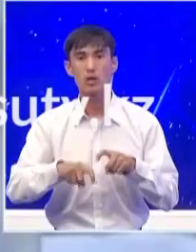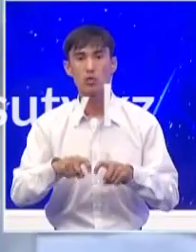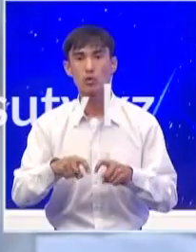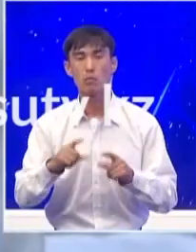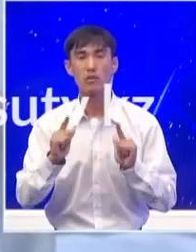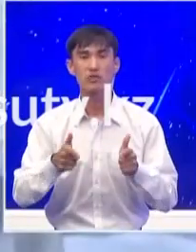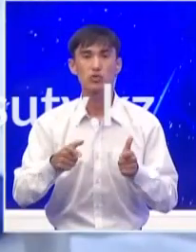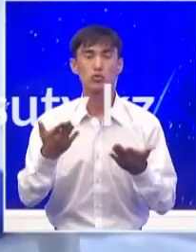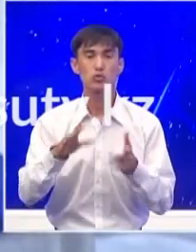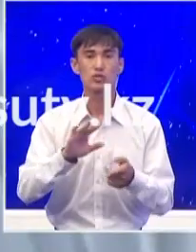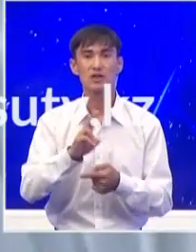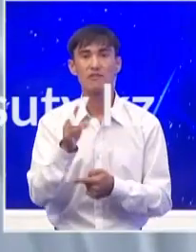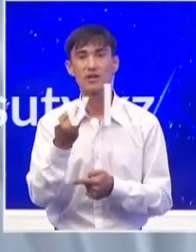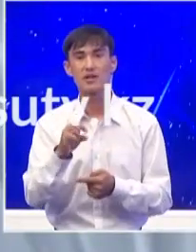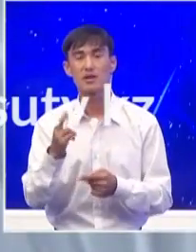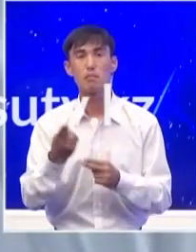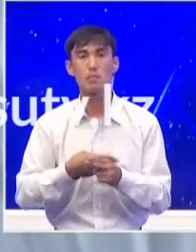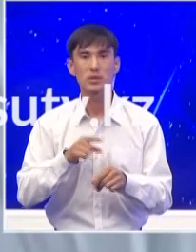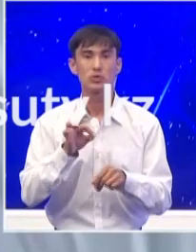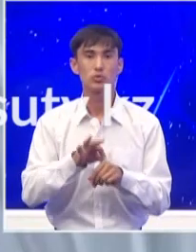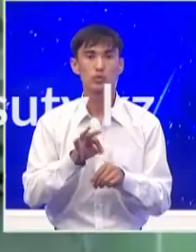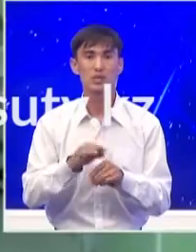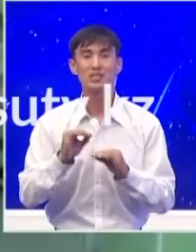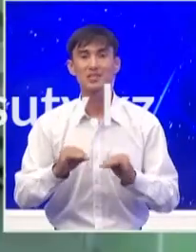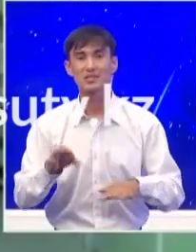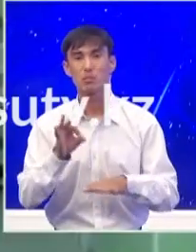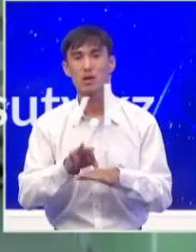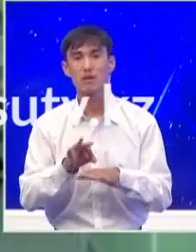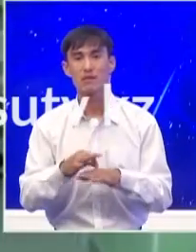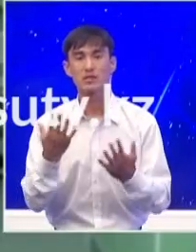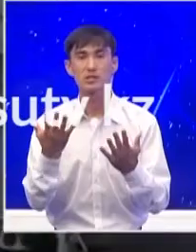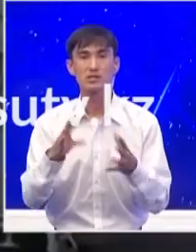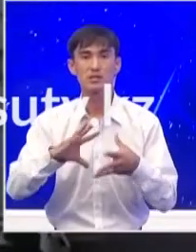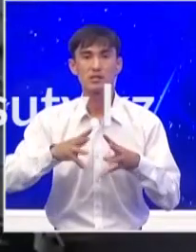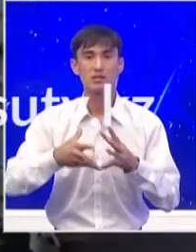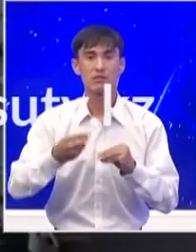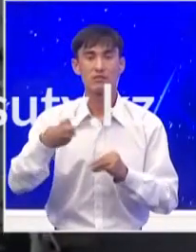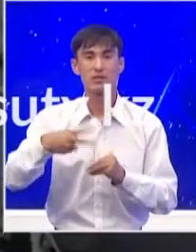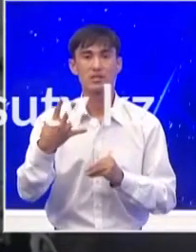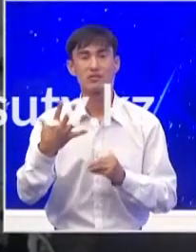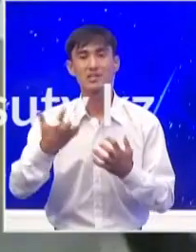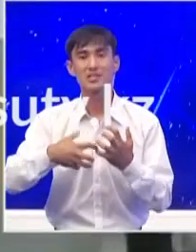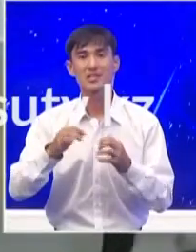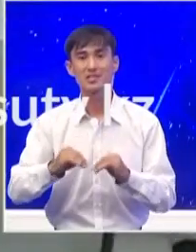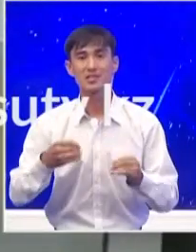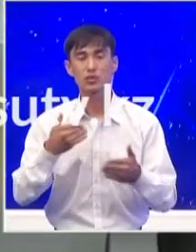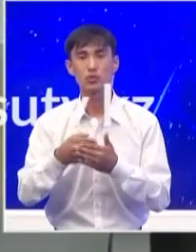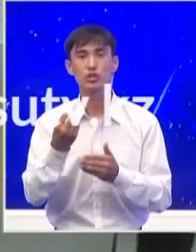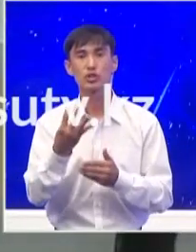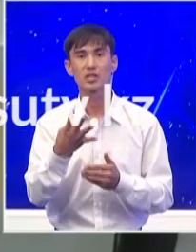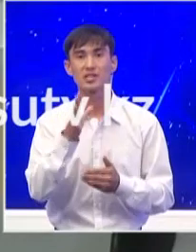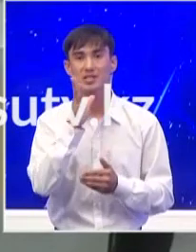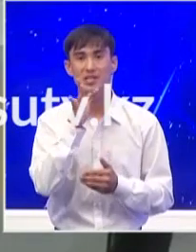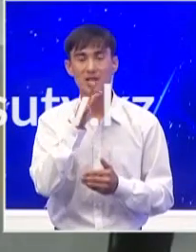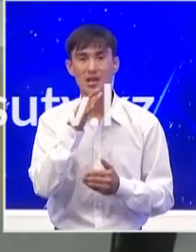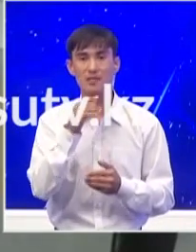из них 34 бессимптомной детская заболеваемость составила 22 случая среди детей до 14 лет антирейтинг